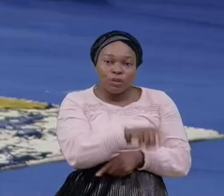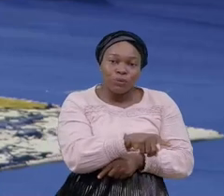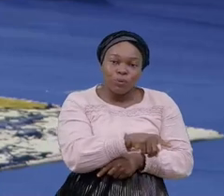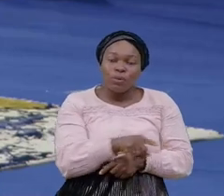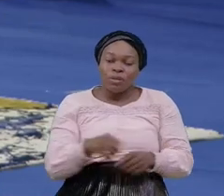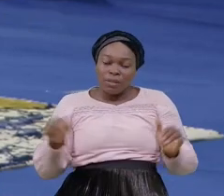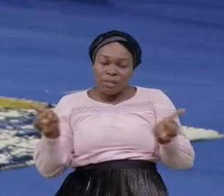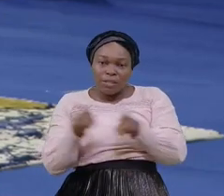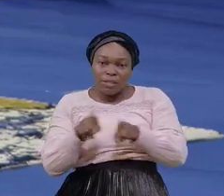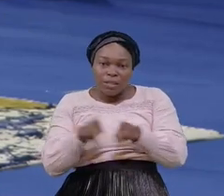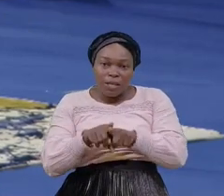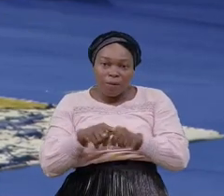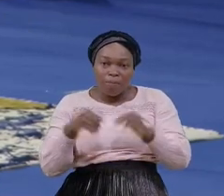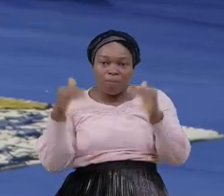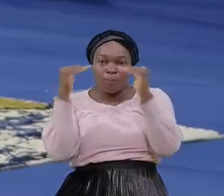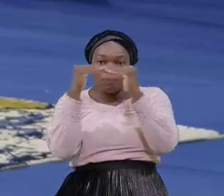taille, la même couleur,